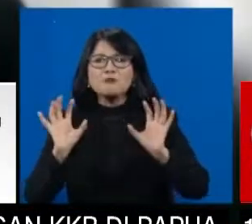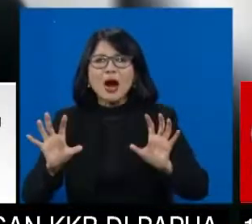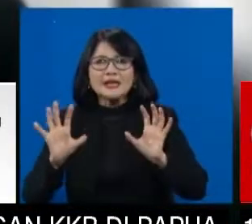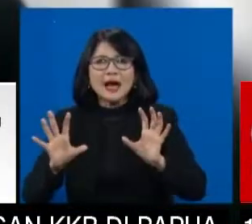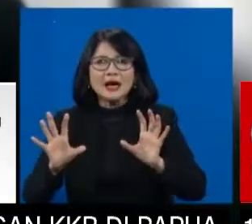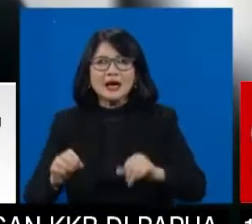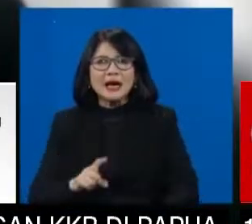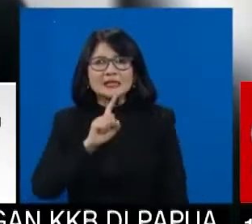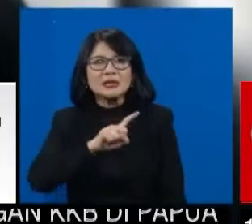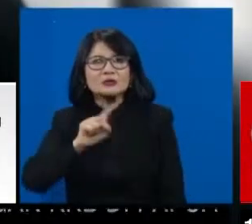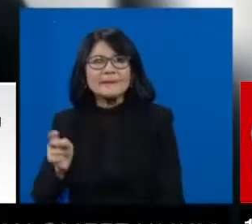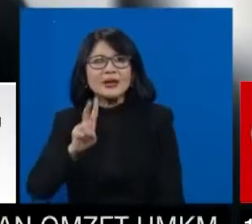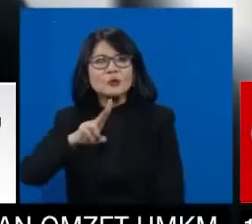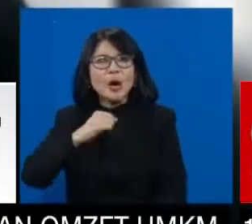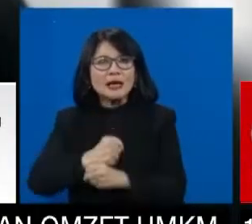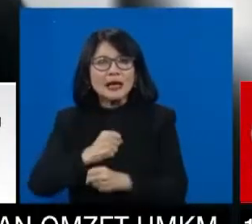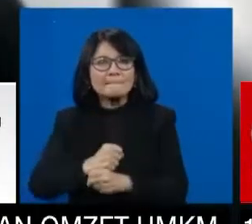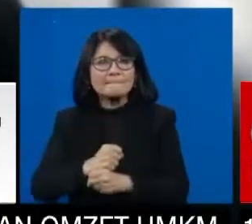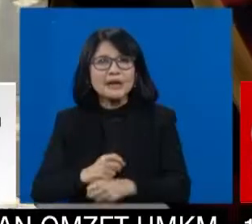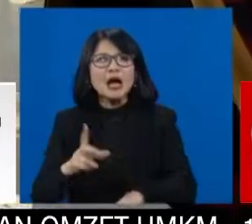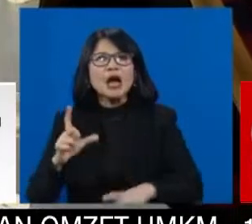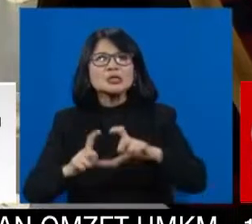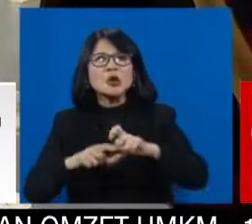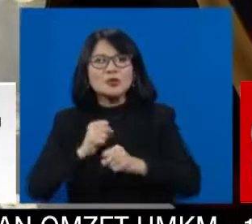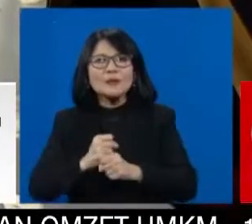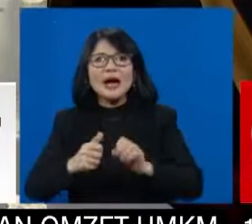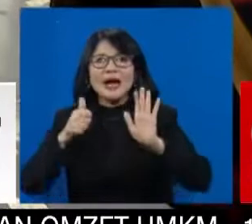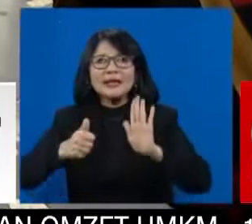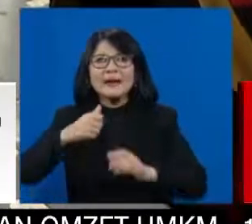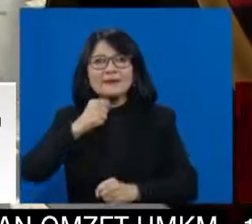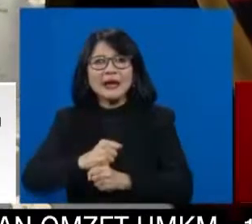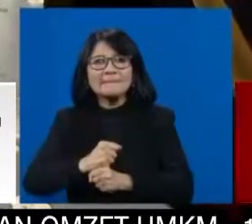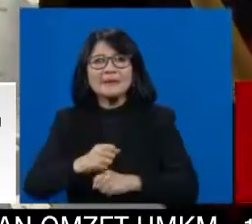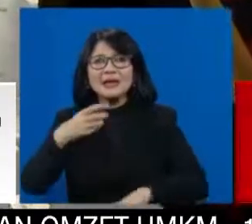sekitar 1-2 gram, di sorghum bisa 6 gram.